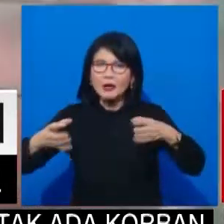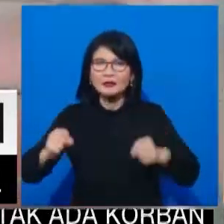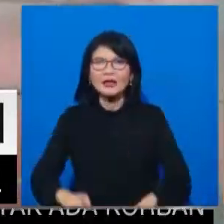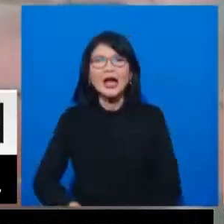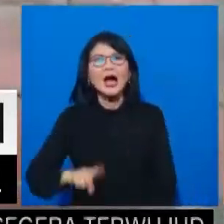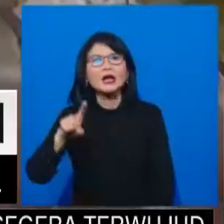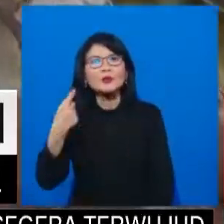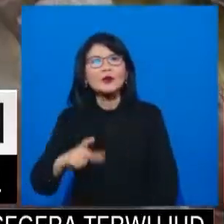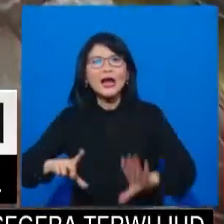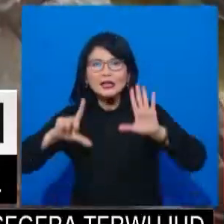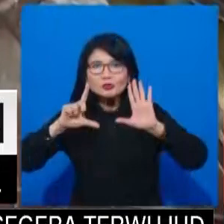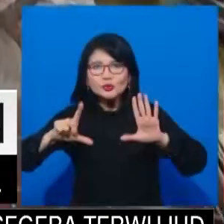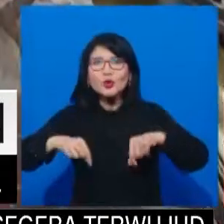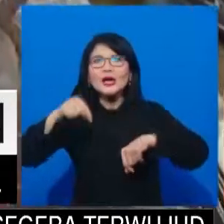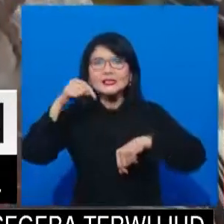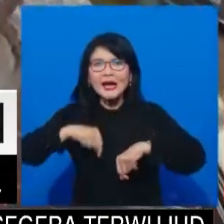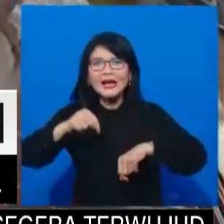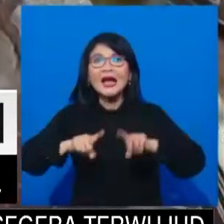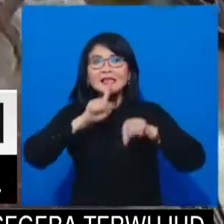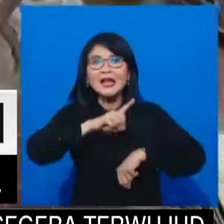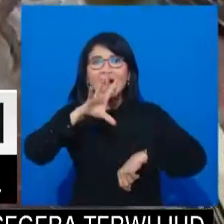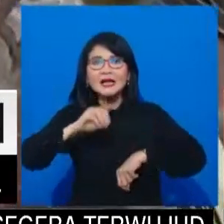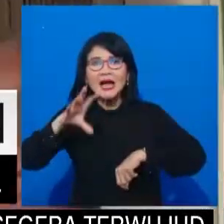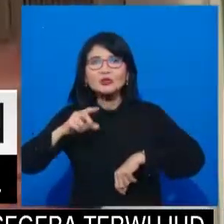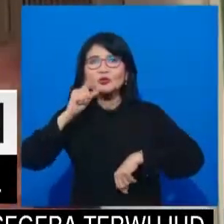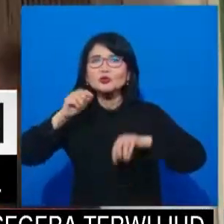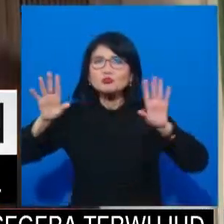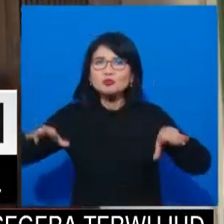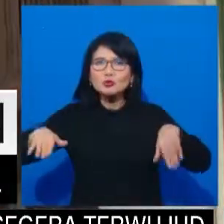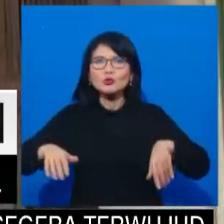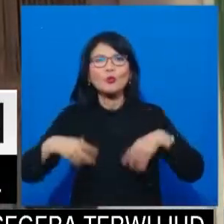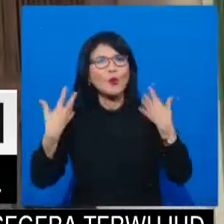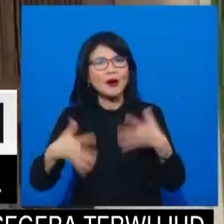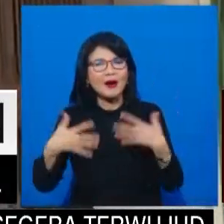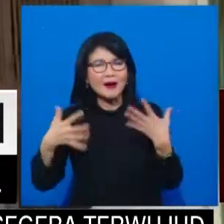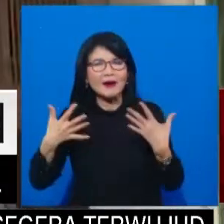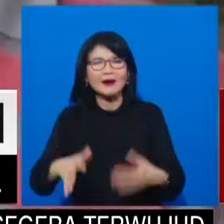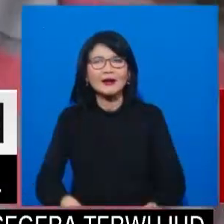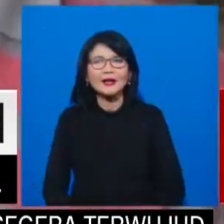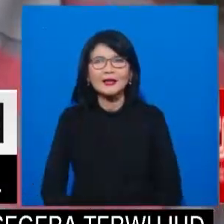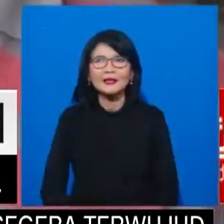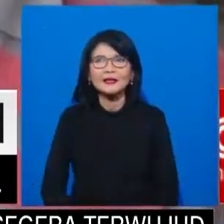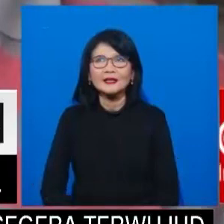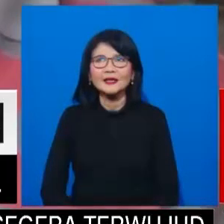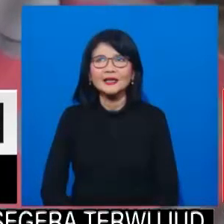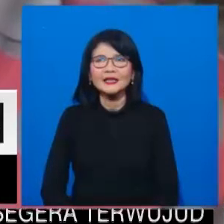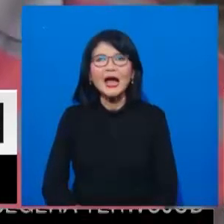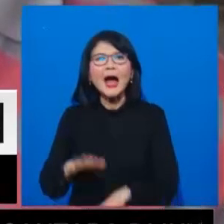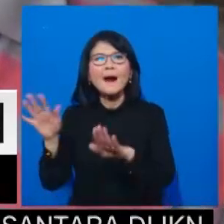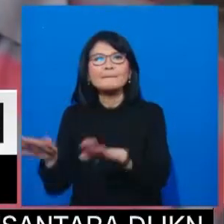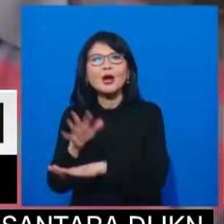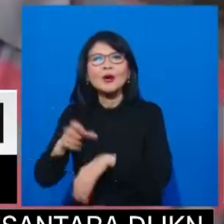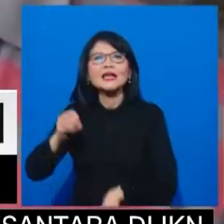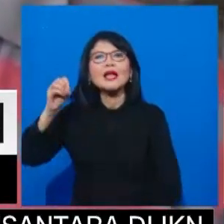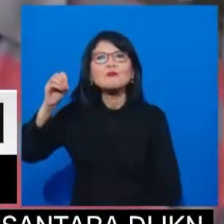dari 7 ekor, kini ratusan burung kenari sudah berhasil ia hasilkan. Biaya perawatannya murah, kandangnya juga